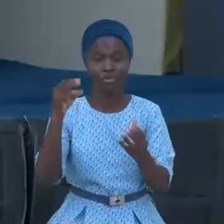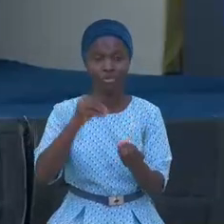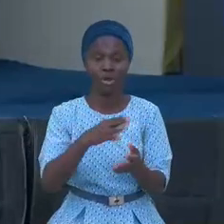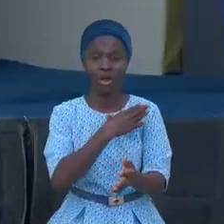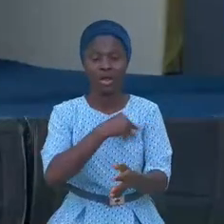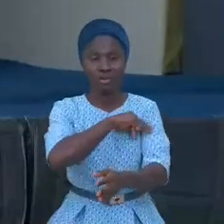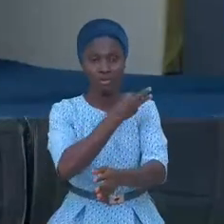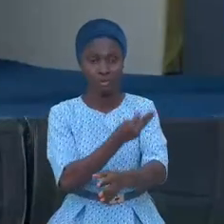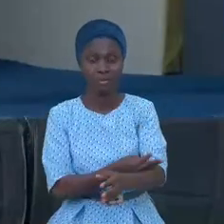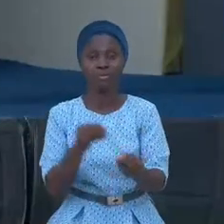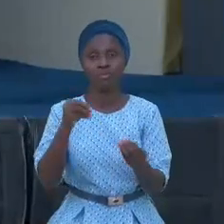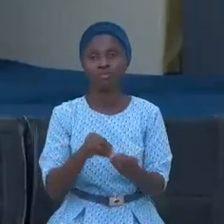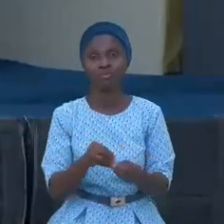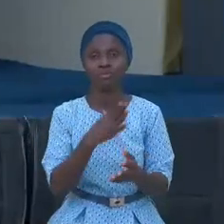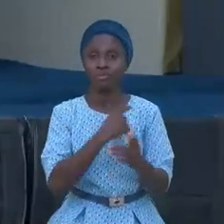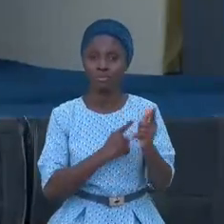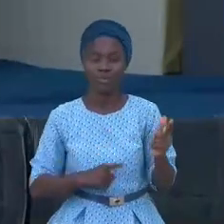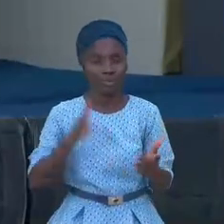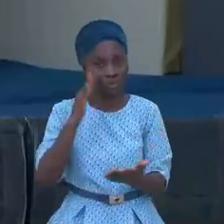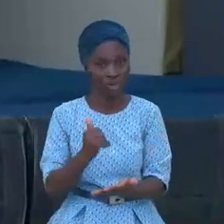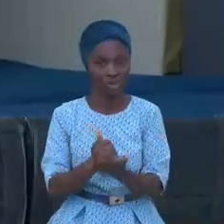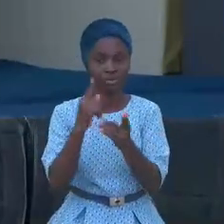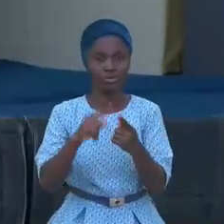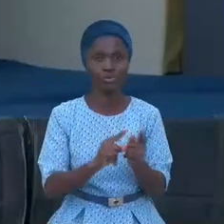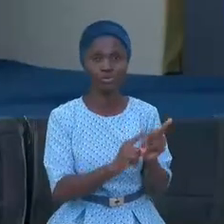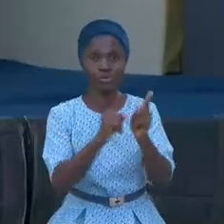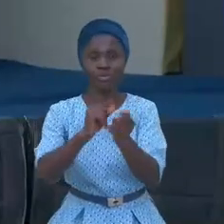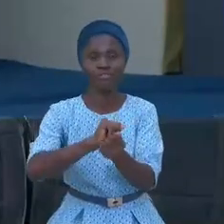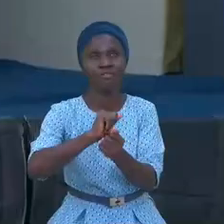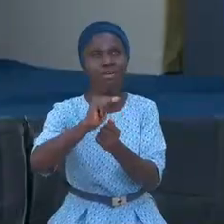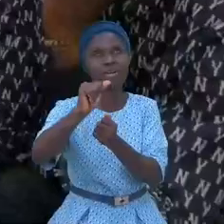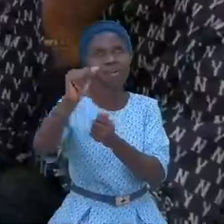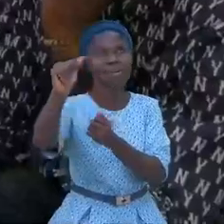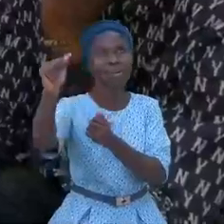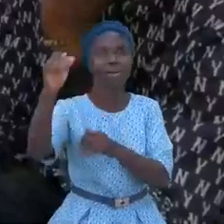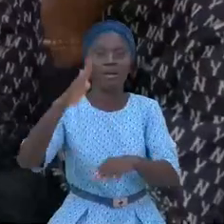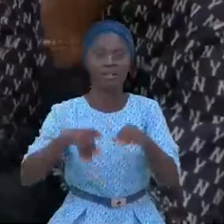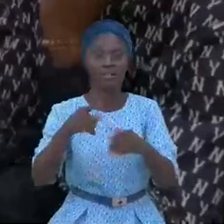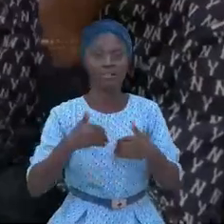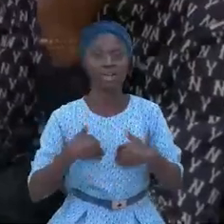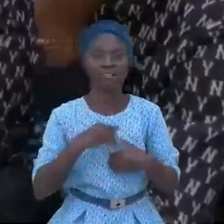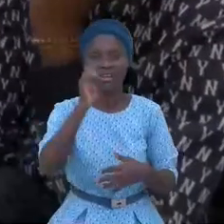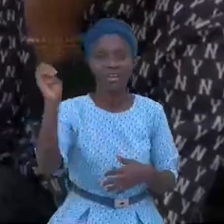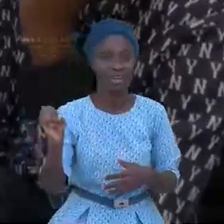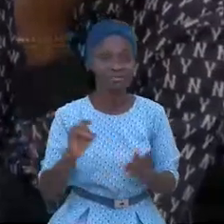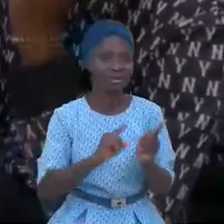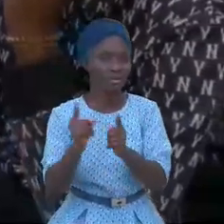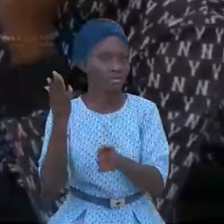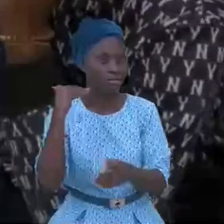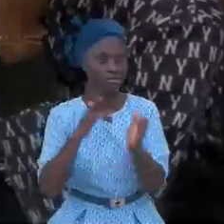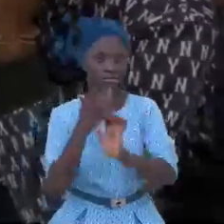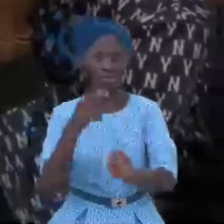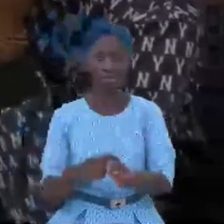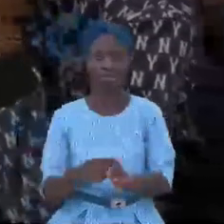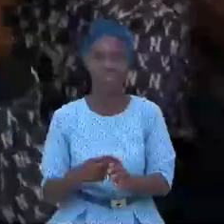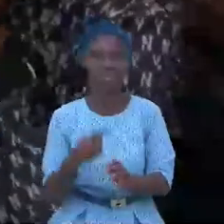Et le Seigneur t'amènera plus loin que tu aies jamais été au nom de Jésus. C'est qui ça?